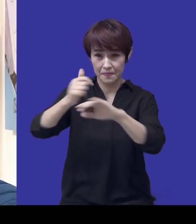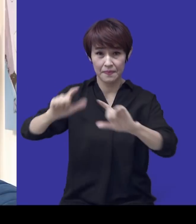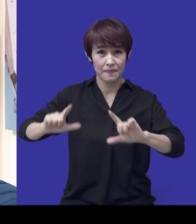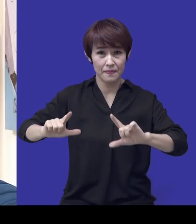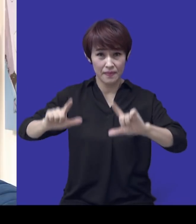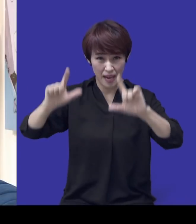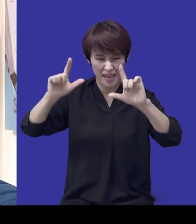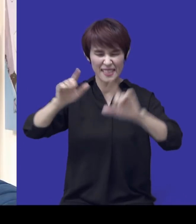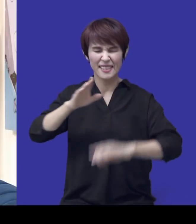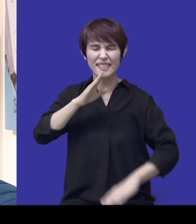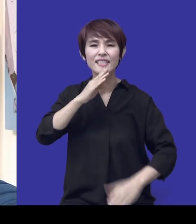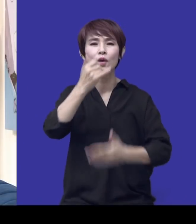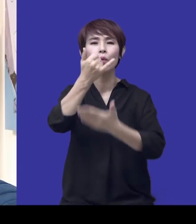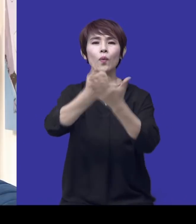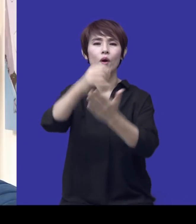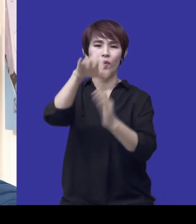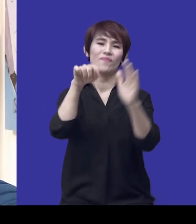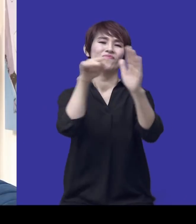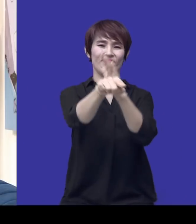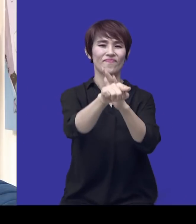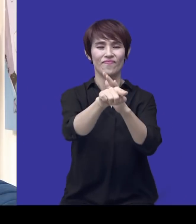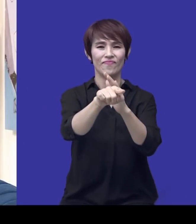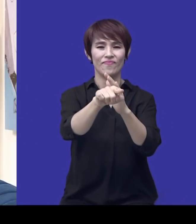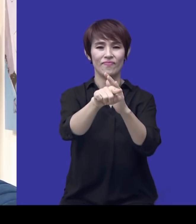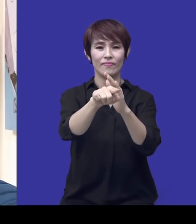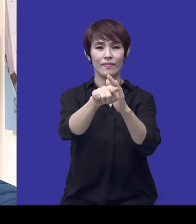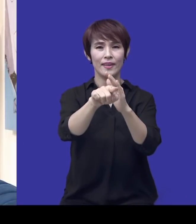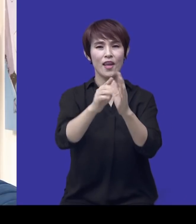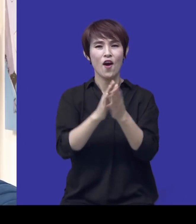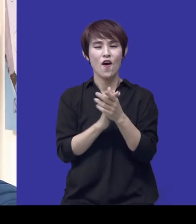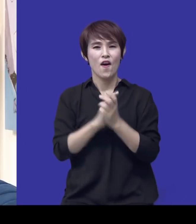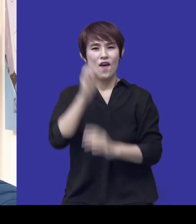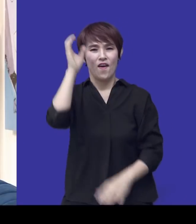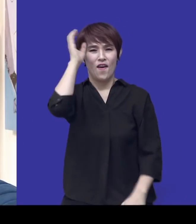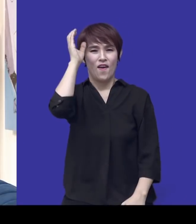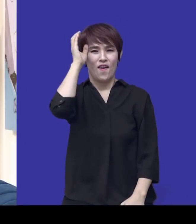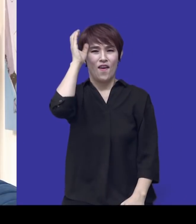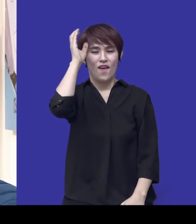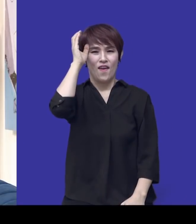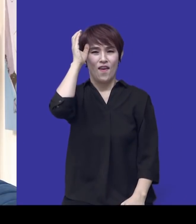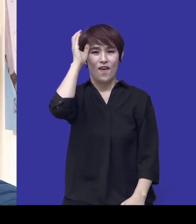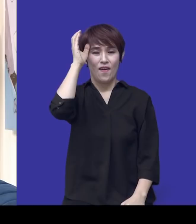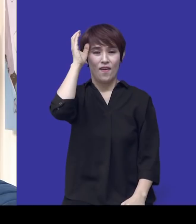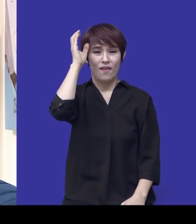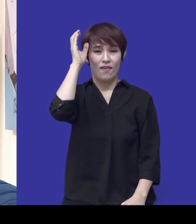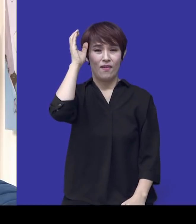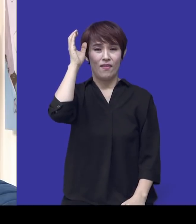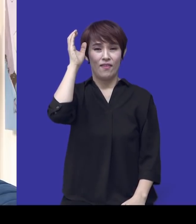정말 고아원을 갔어요. 네. 마지막 날 진짜 고아원을 갔는데 전 너무 기대가 됐었거든요. 네. 왜냐면 저는